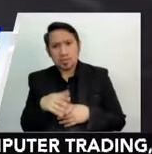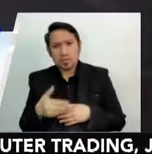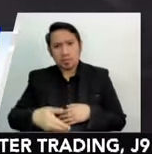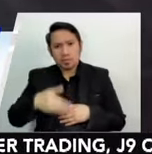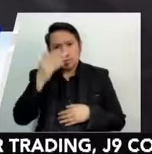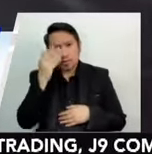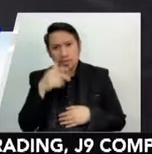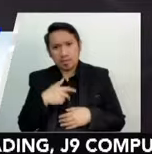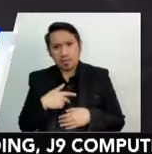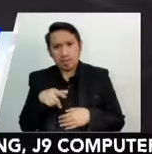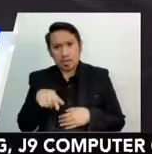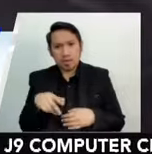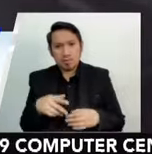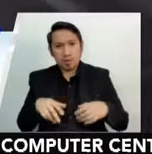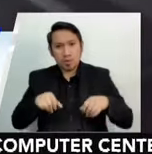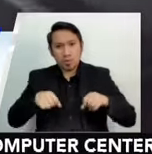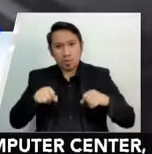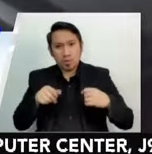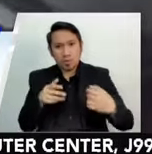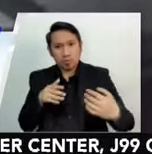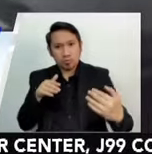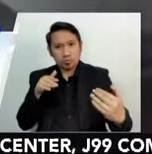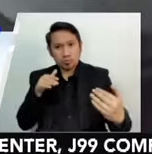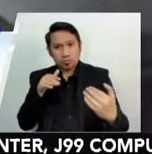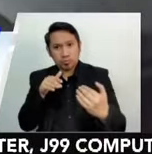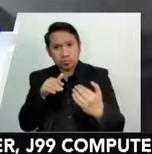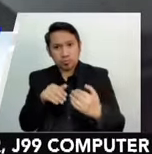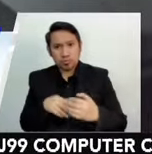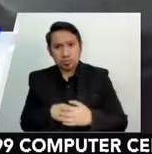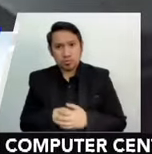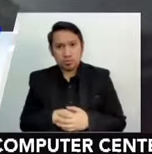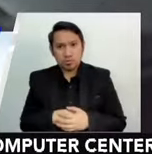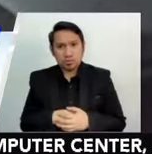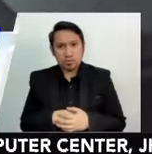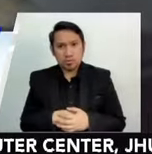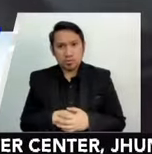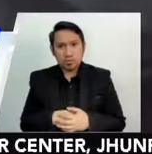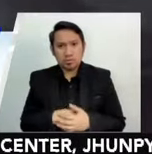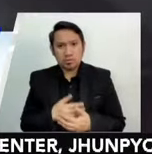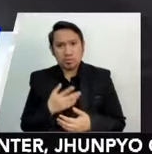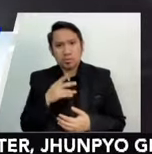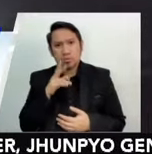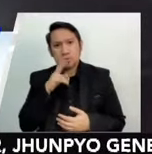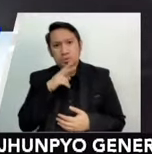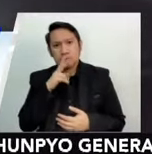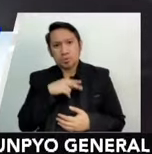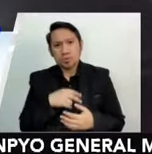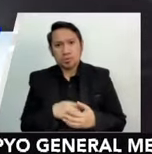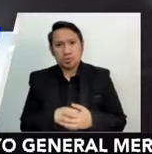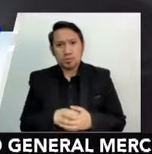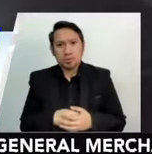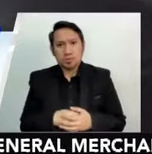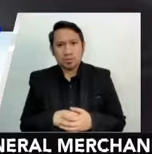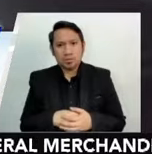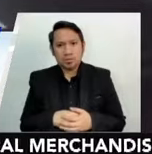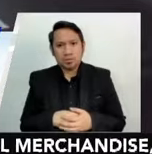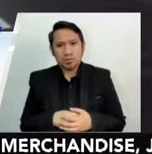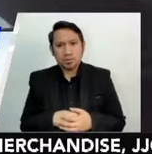motor at mabilis na humarurot pa kaliwa niya. Ay putik, may nagka-counterflow sa Skyway.